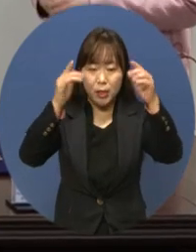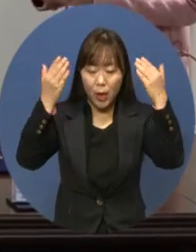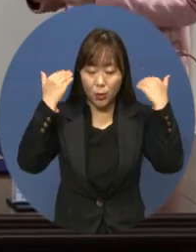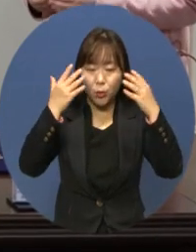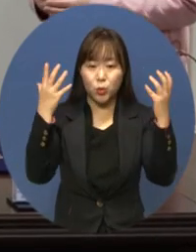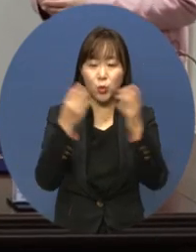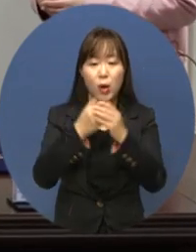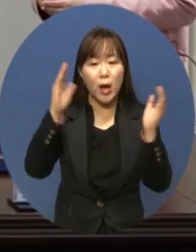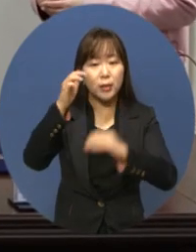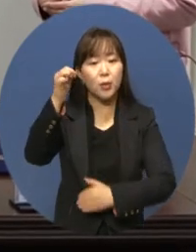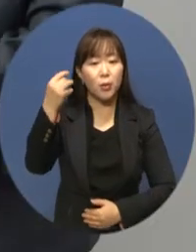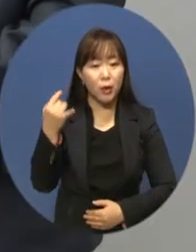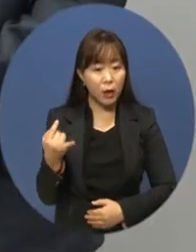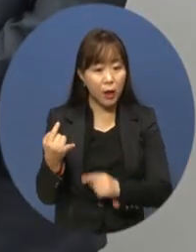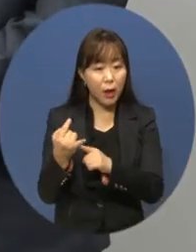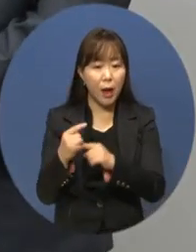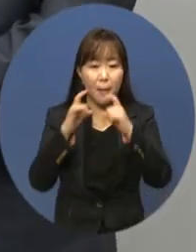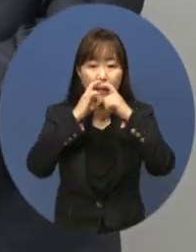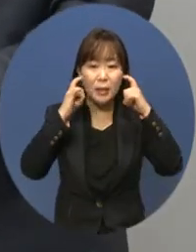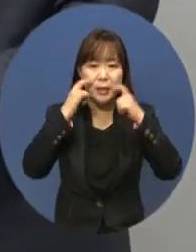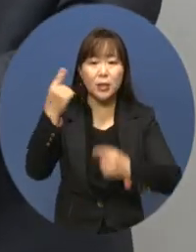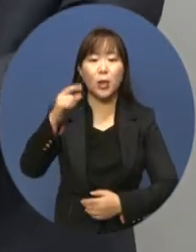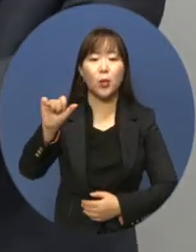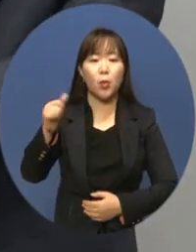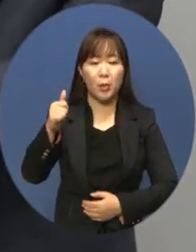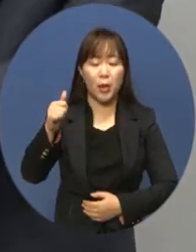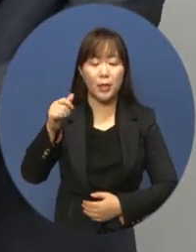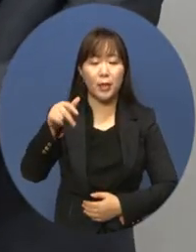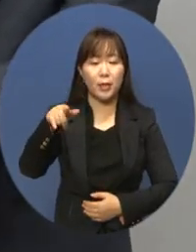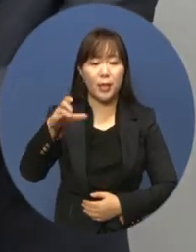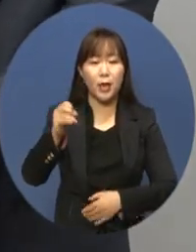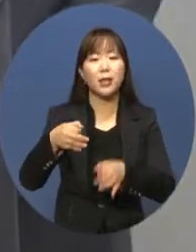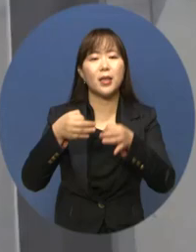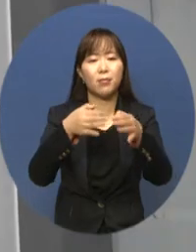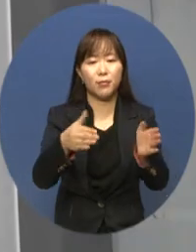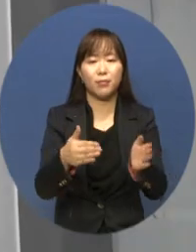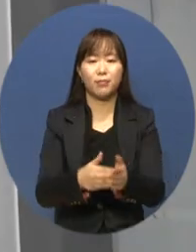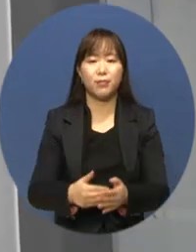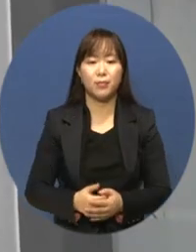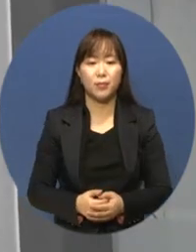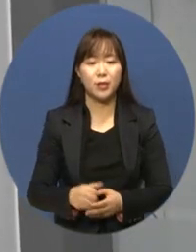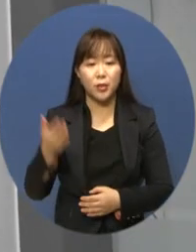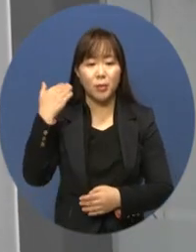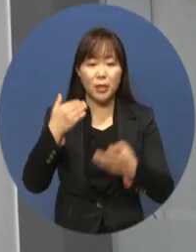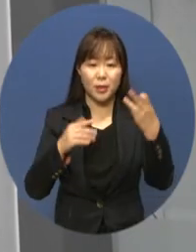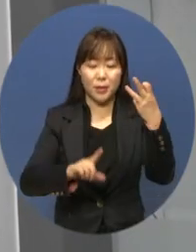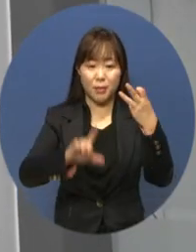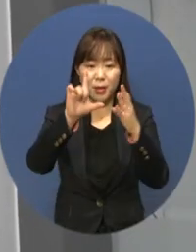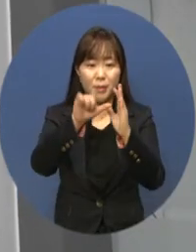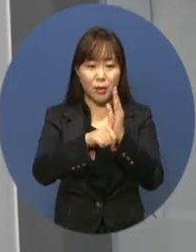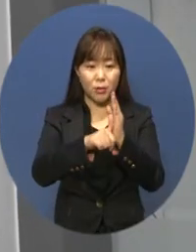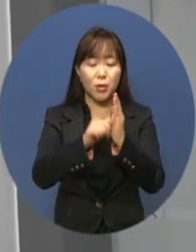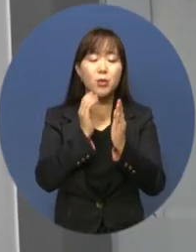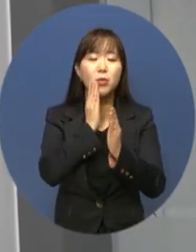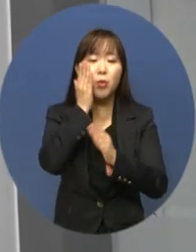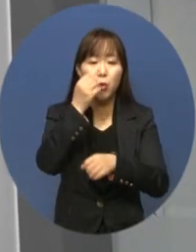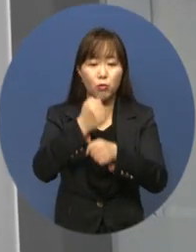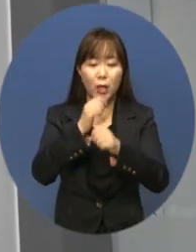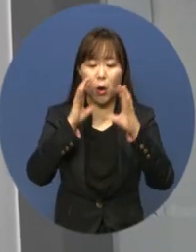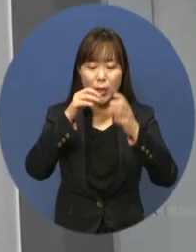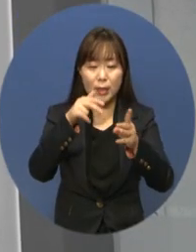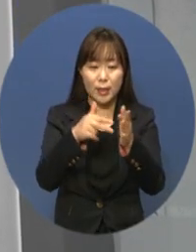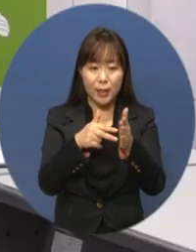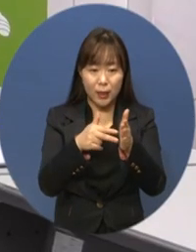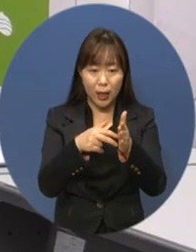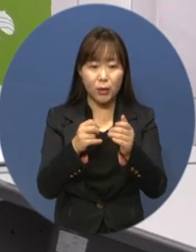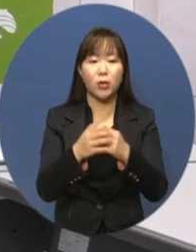방송통신대학교 총학생회가 마스크 1,500여 장을 기부하기도 했습니다. 지난 13일에는 초록우산